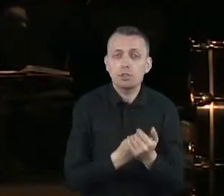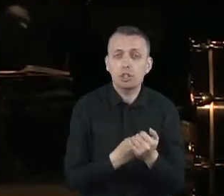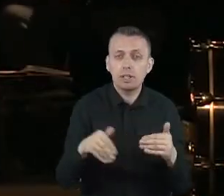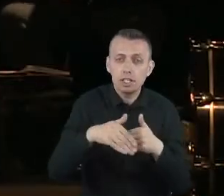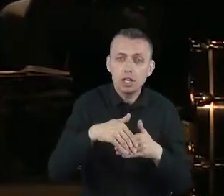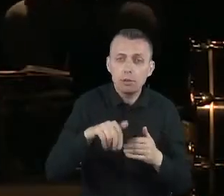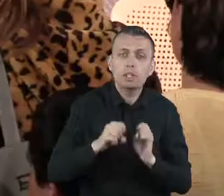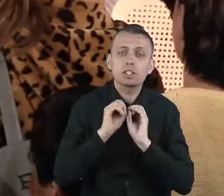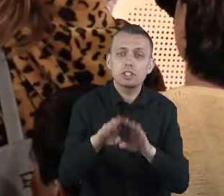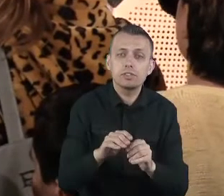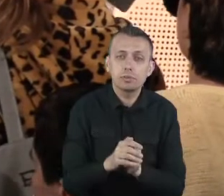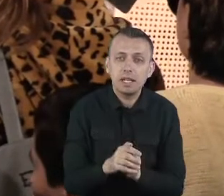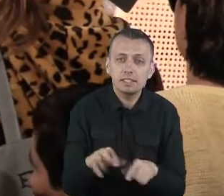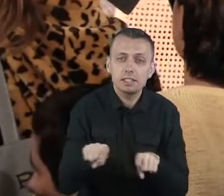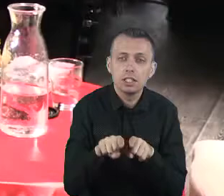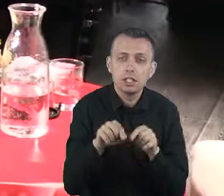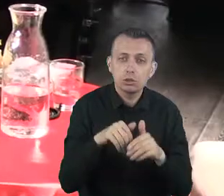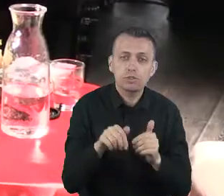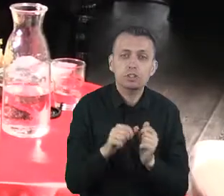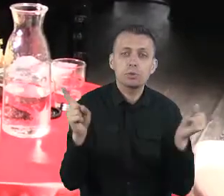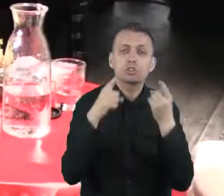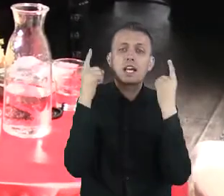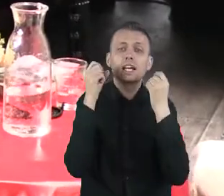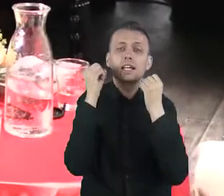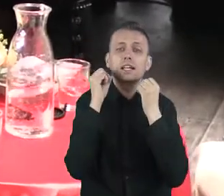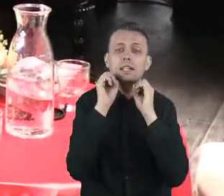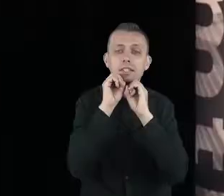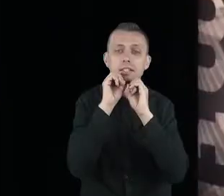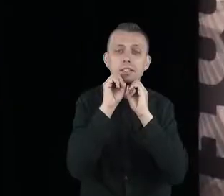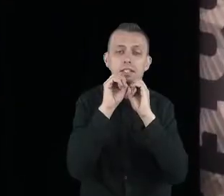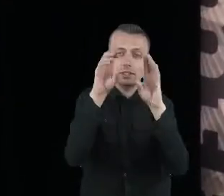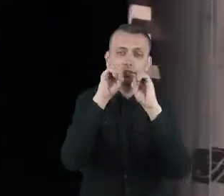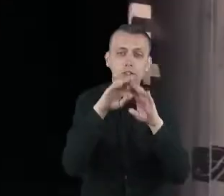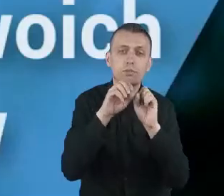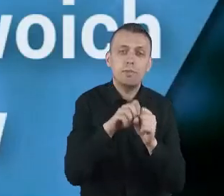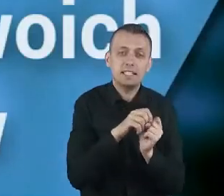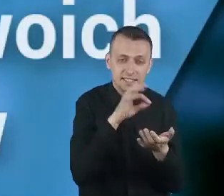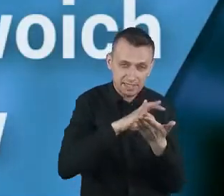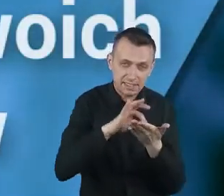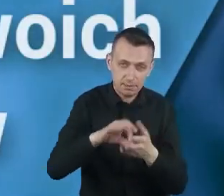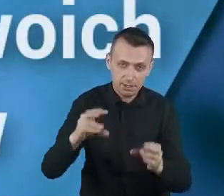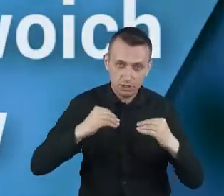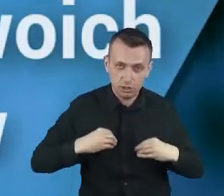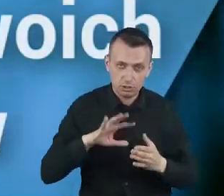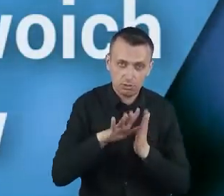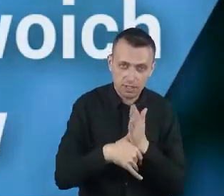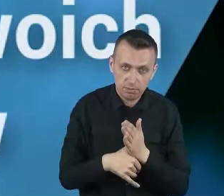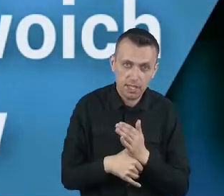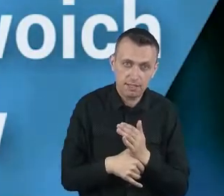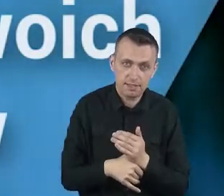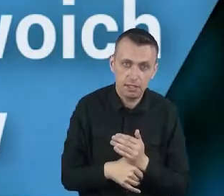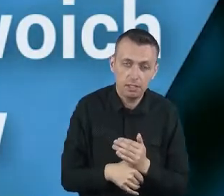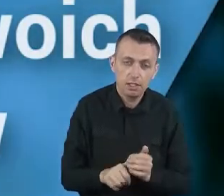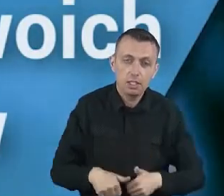Oprócz danych dotyczących zagrożeń, aplikacja pozwala być na bieżąco z wydarzeniami kulturalnymi danego miasta. Aby otrzymywać powyższe informacje,